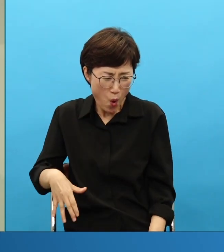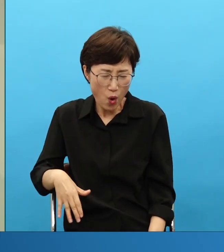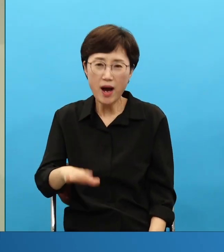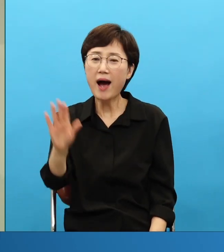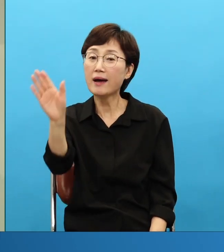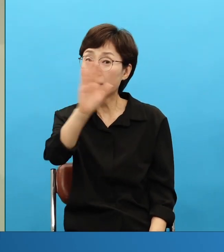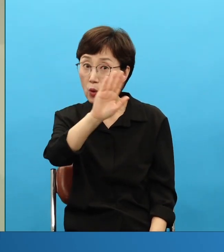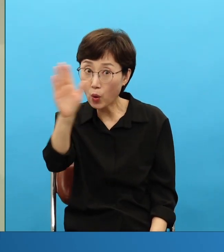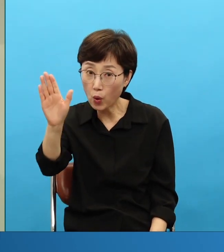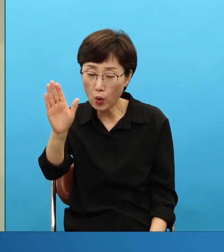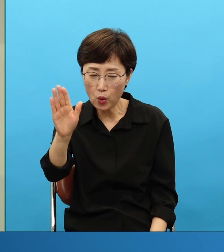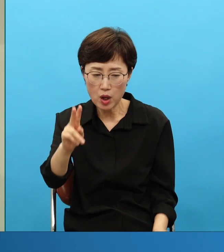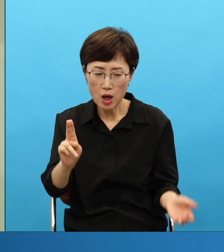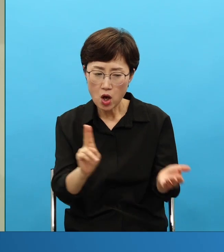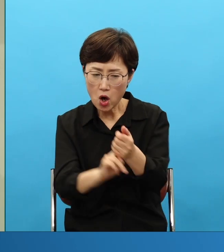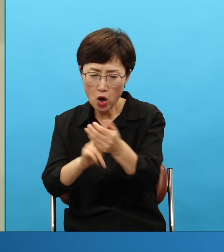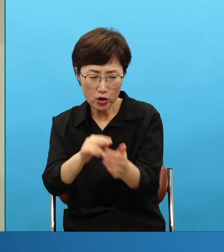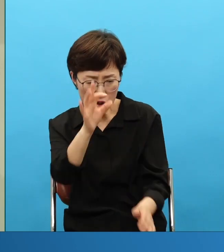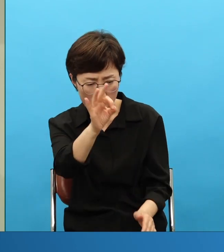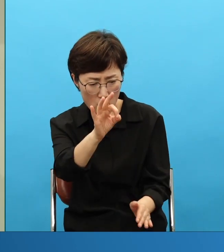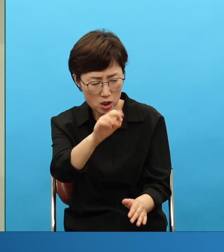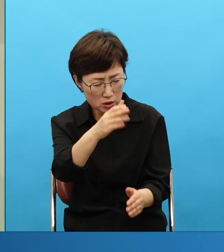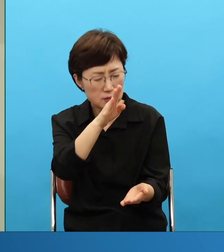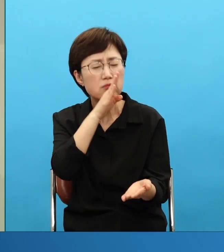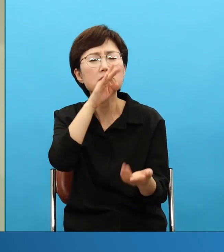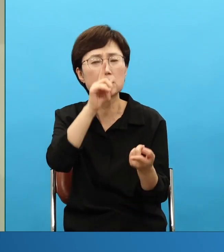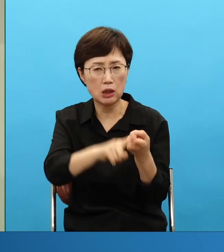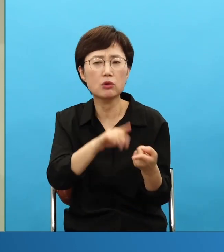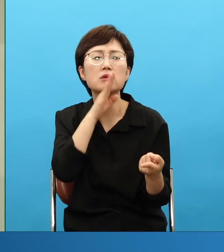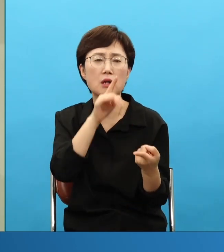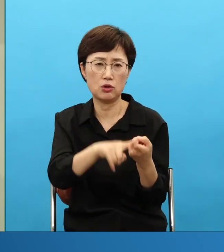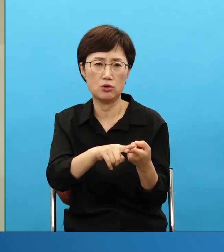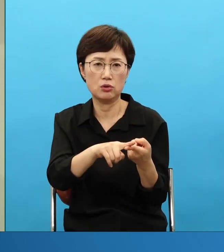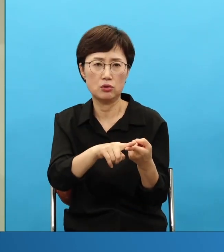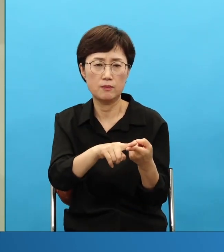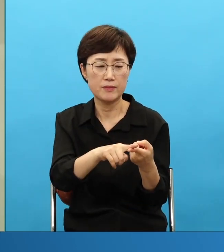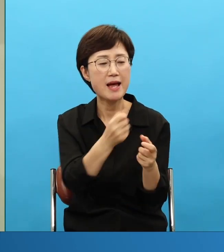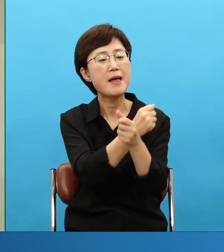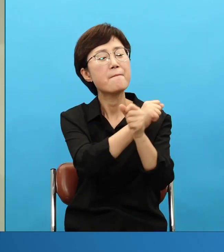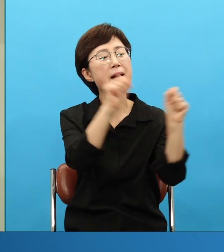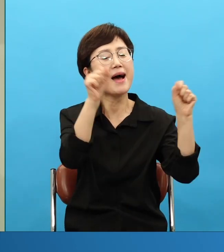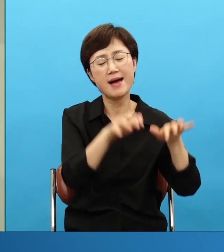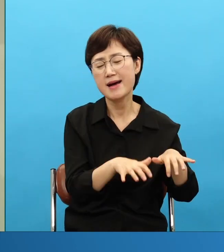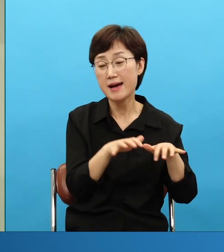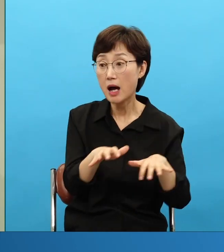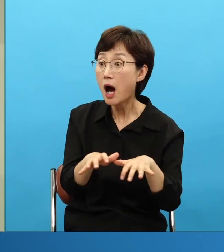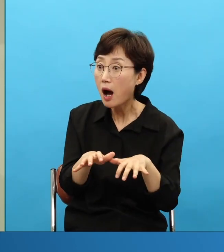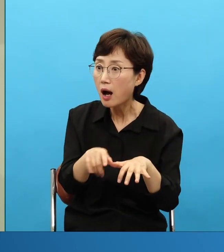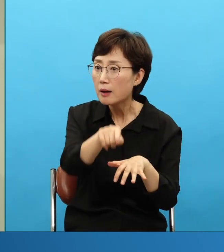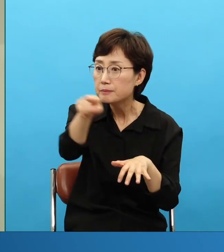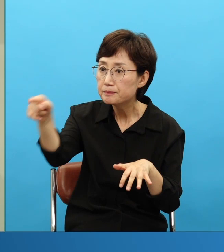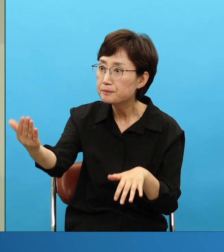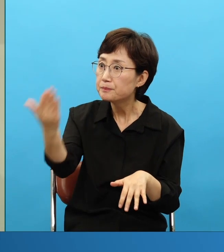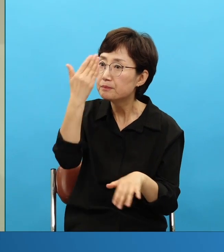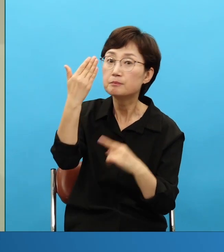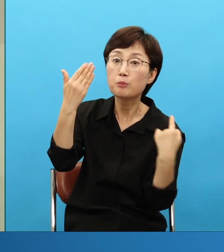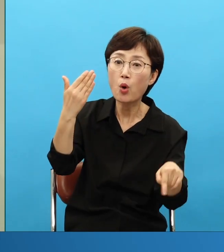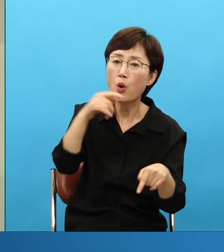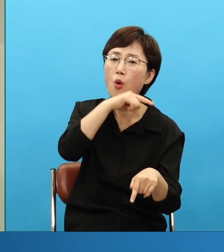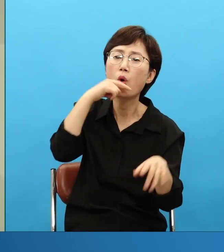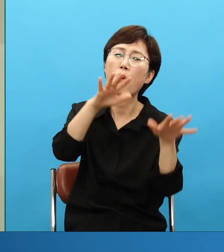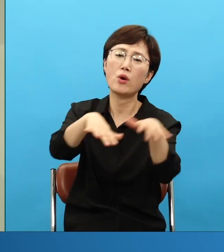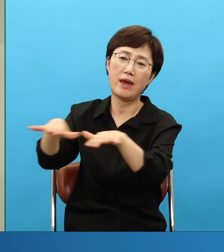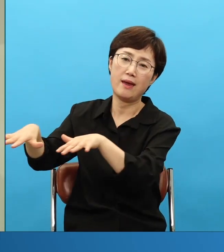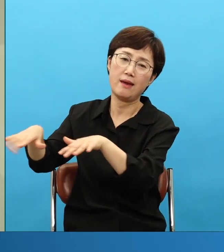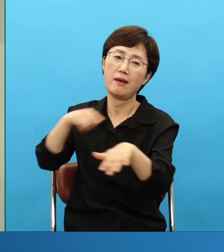not miracles. Those are things that rightfully should take 그래 place. 나왔는데 홍해를 만났잖아요. And they came out that way, but they're 그렇죠. facing the Red Sea. Isn't that